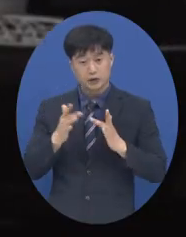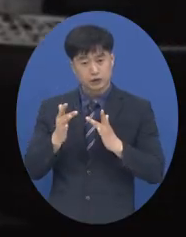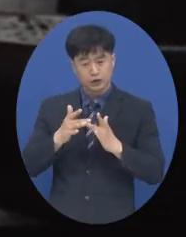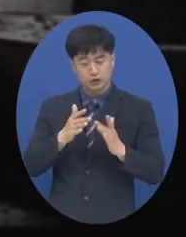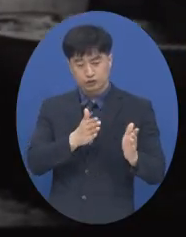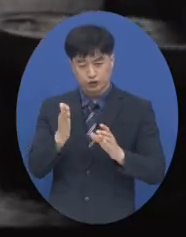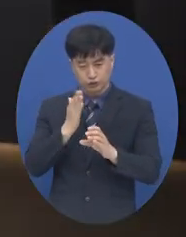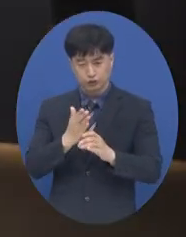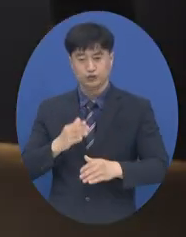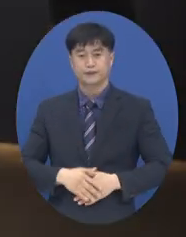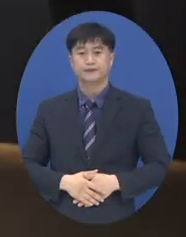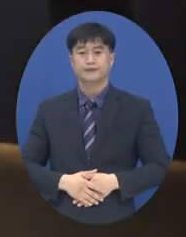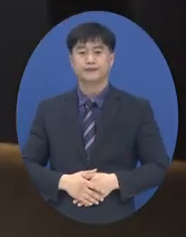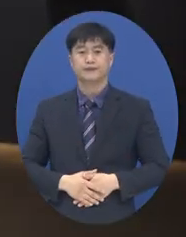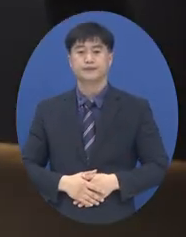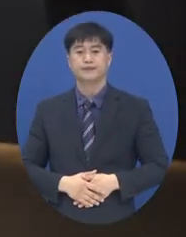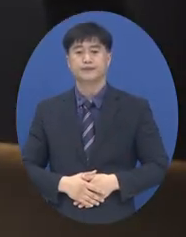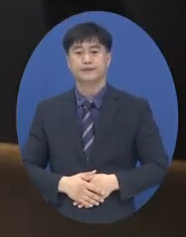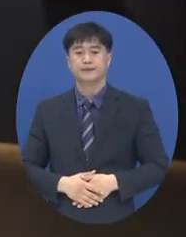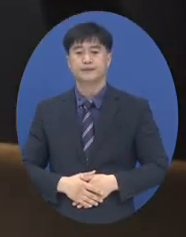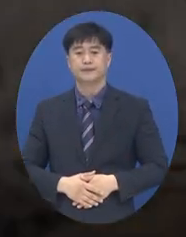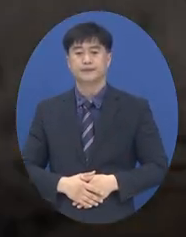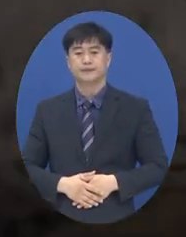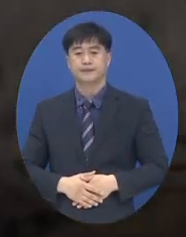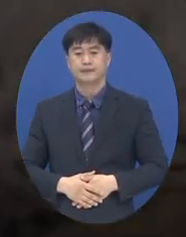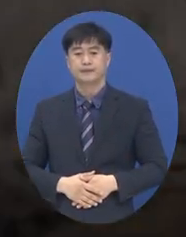경제 ctv 최창수 니까